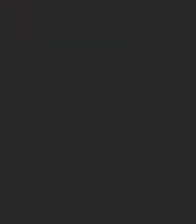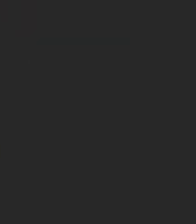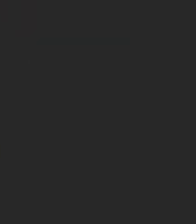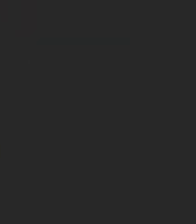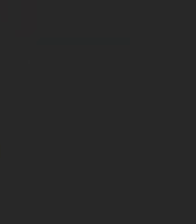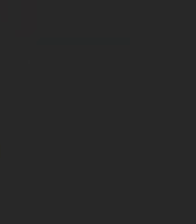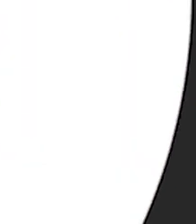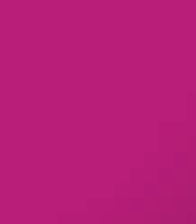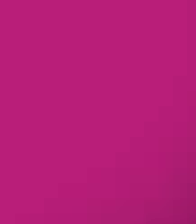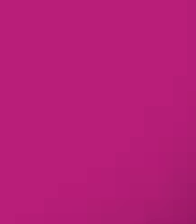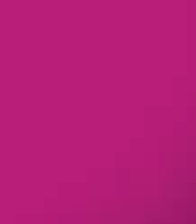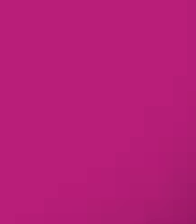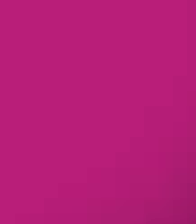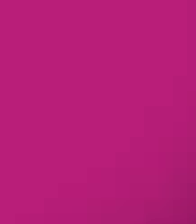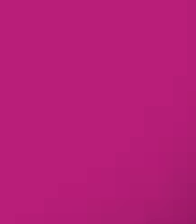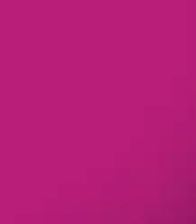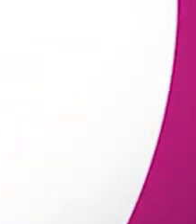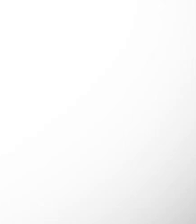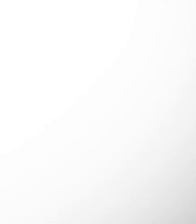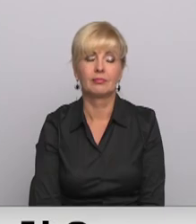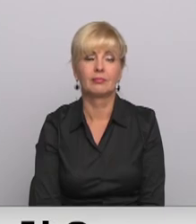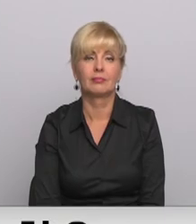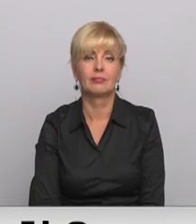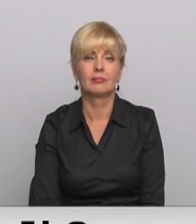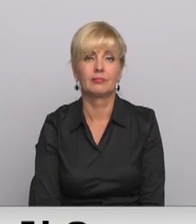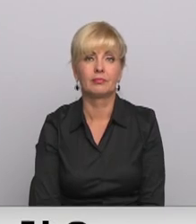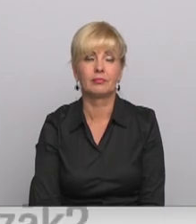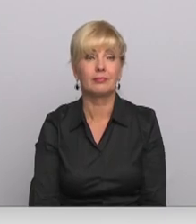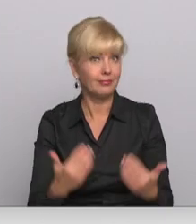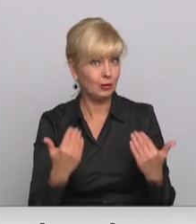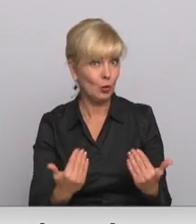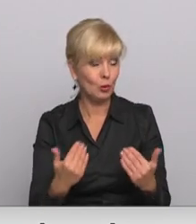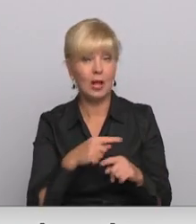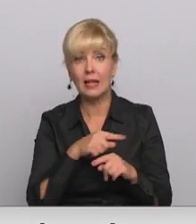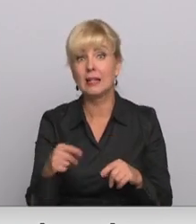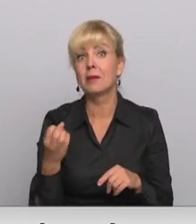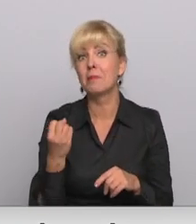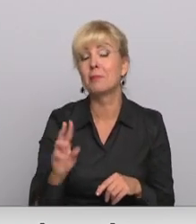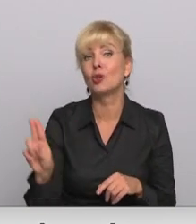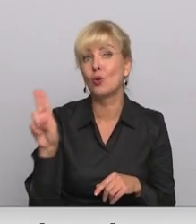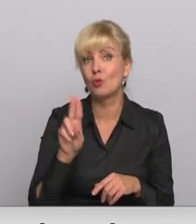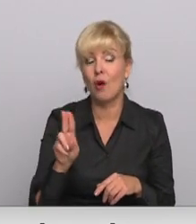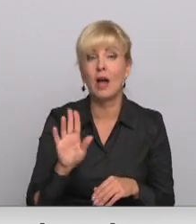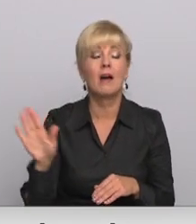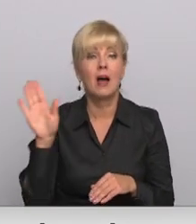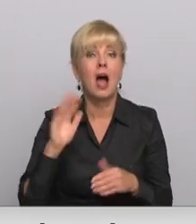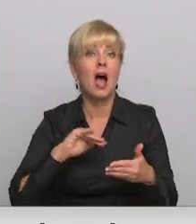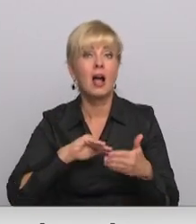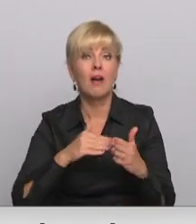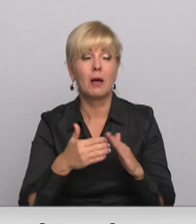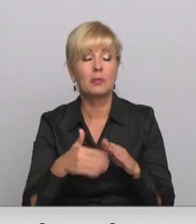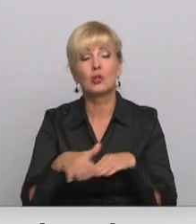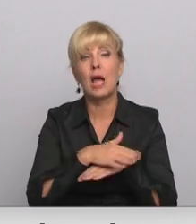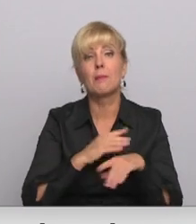Re, viss ēters ir te! No šodienas līdz 15. novembrim valstspilsētu